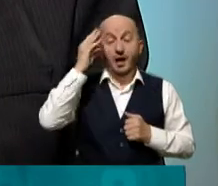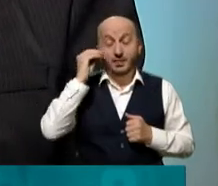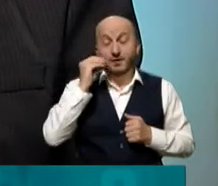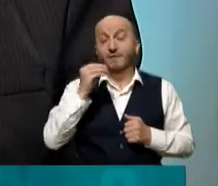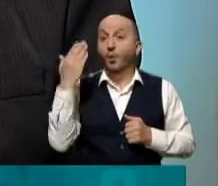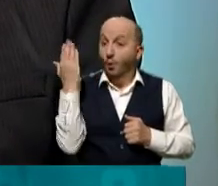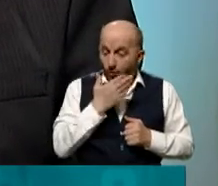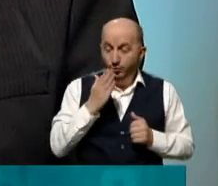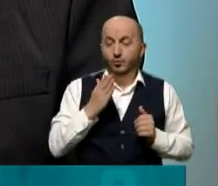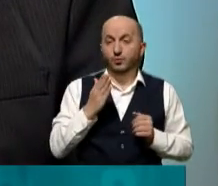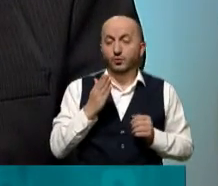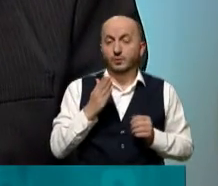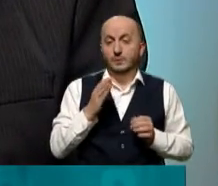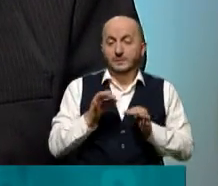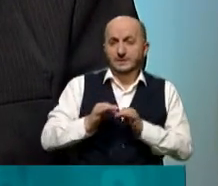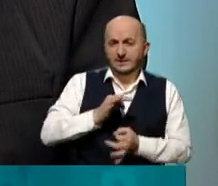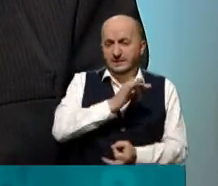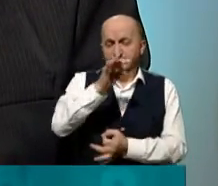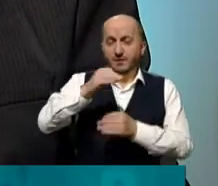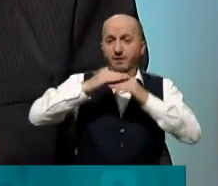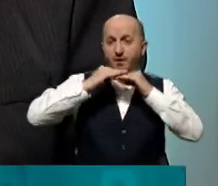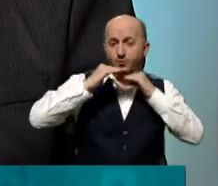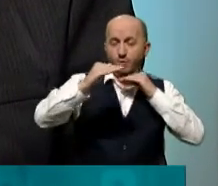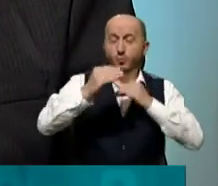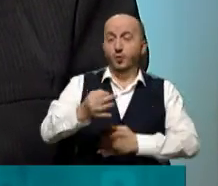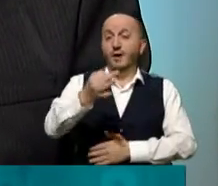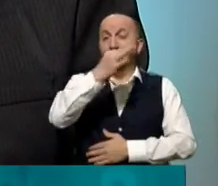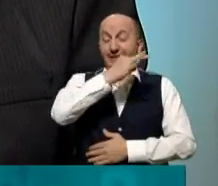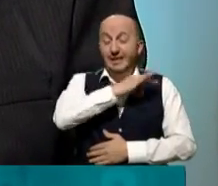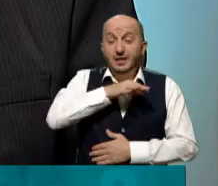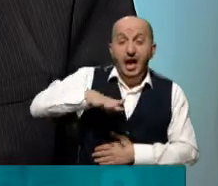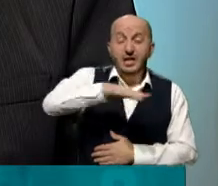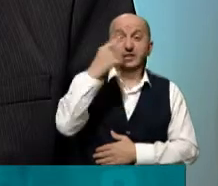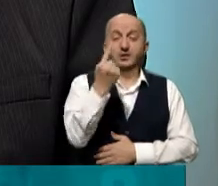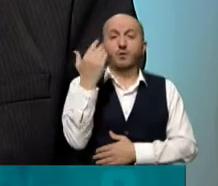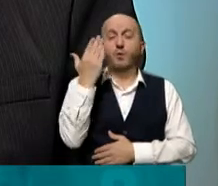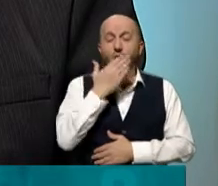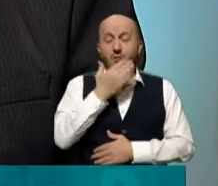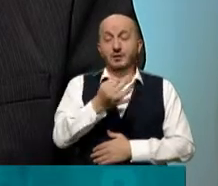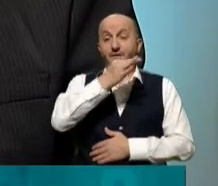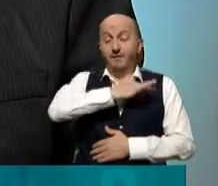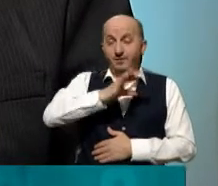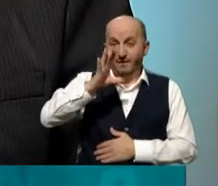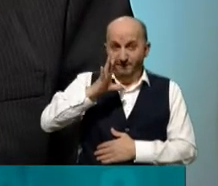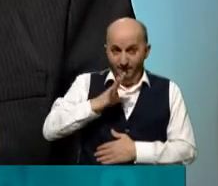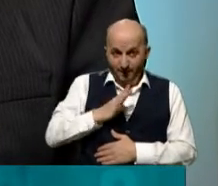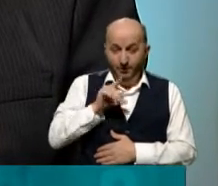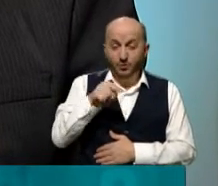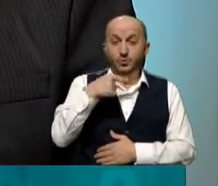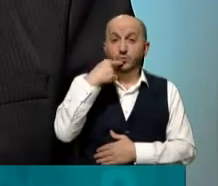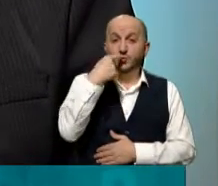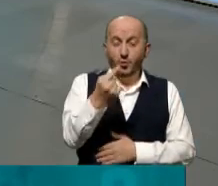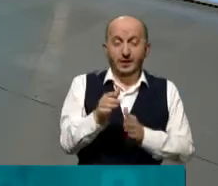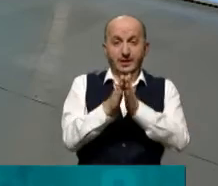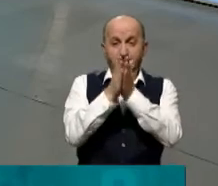genel için mi yani? Evet. İnsanlığa, topluma yararlı her şeyi okumakta fayda var. O söylediği